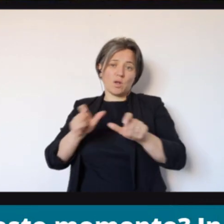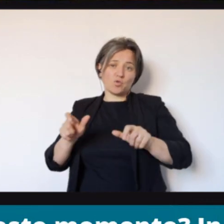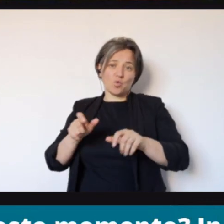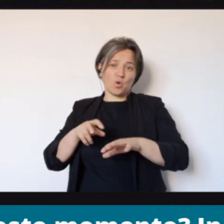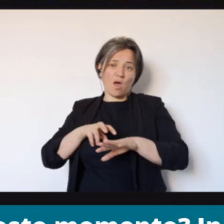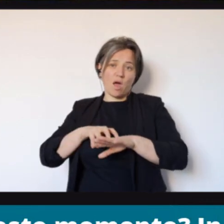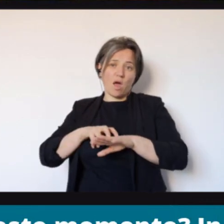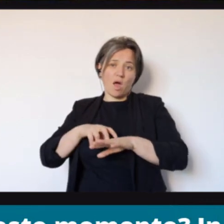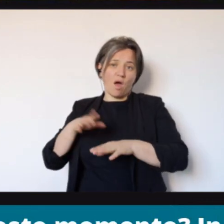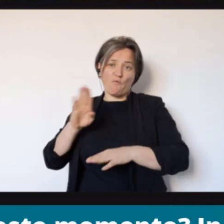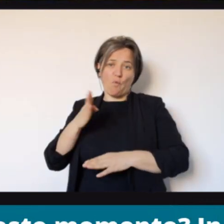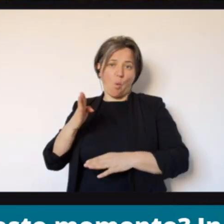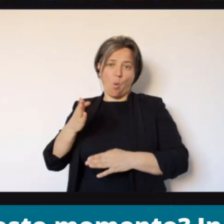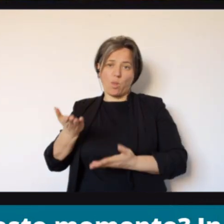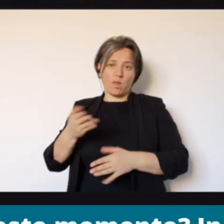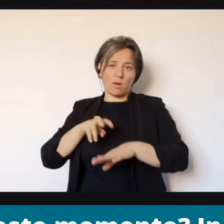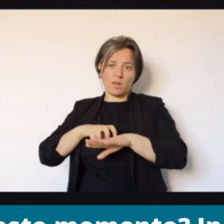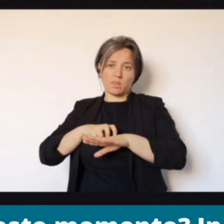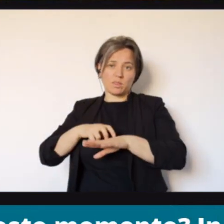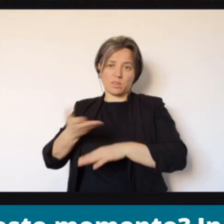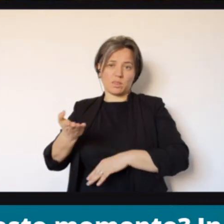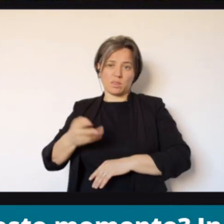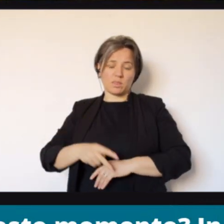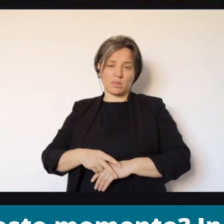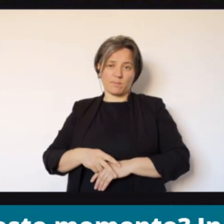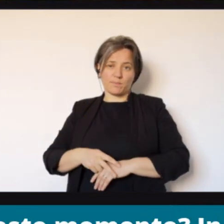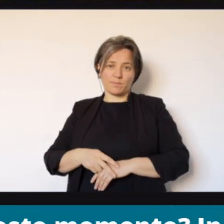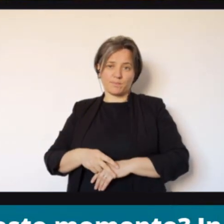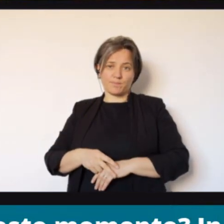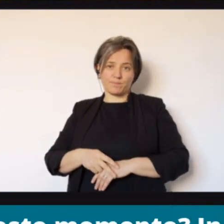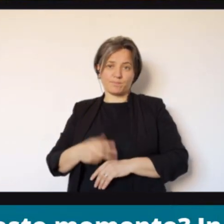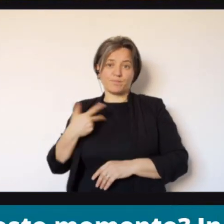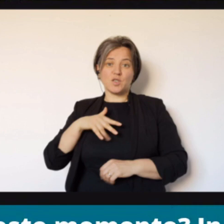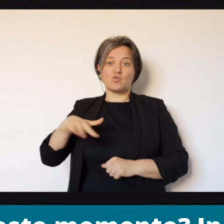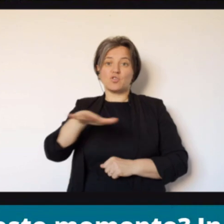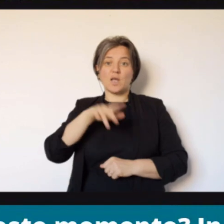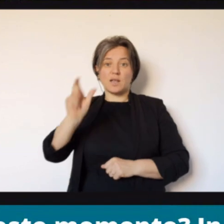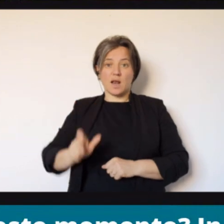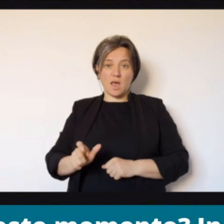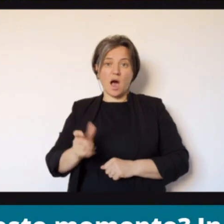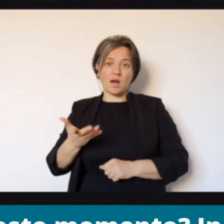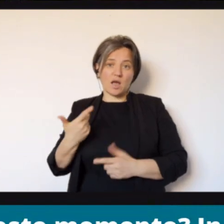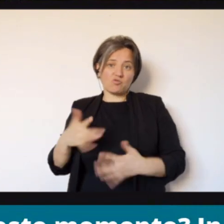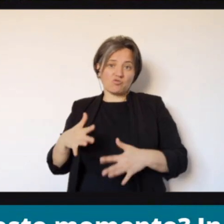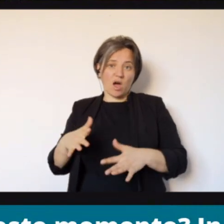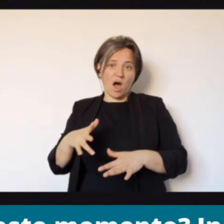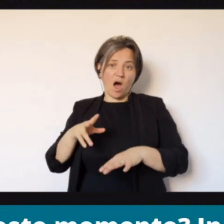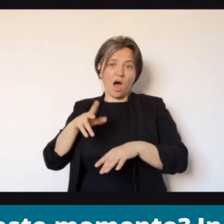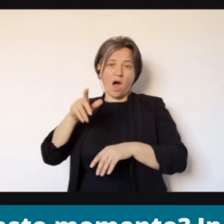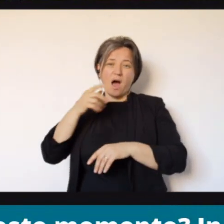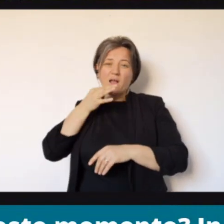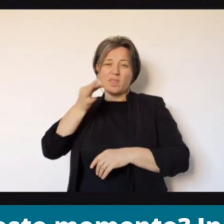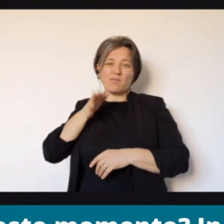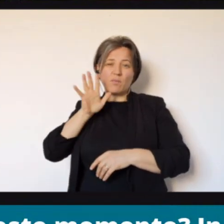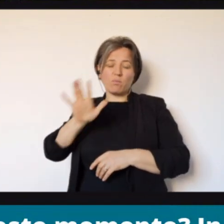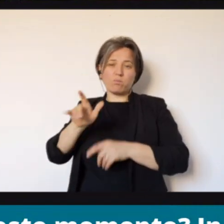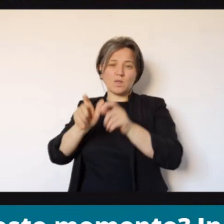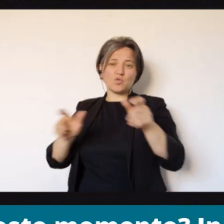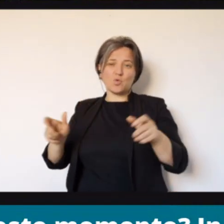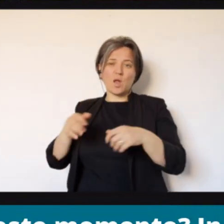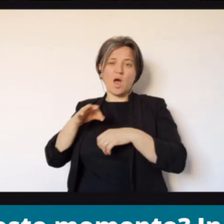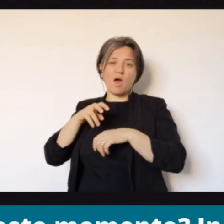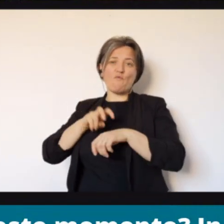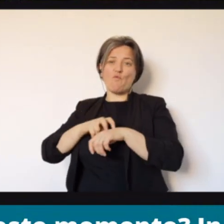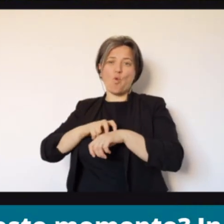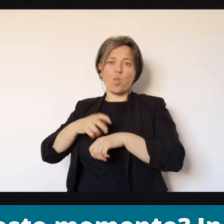vulnerabili di sempre, almeno per la società italiana, che quando ci sono momenti di questo